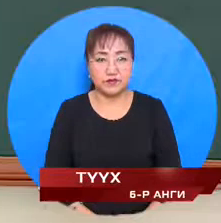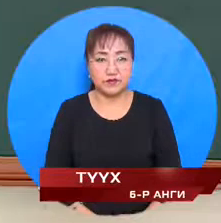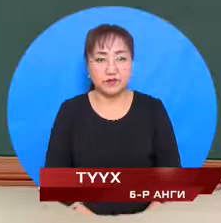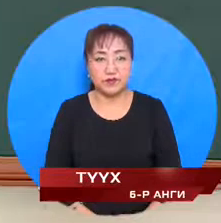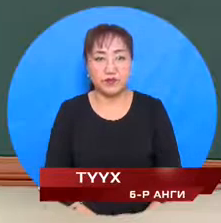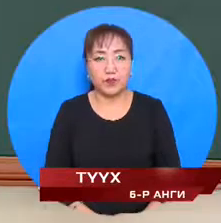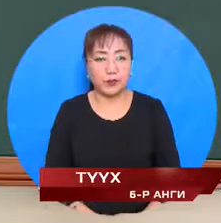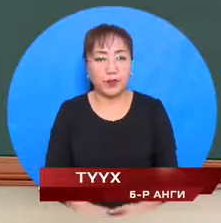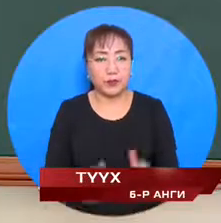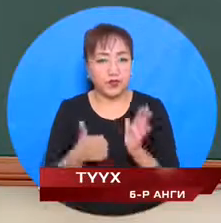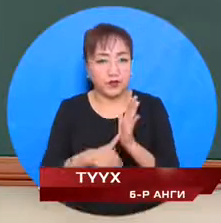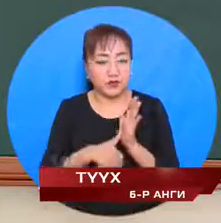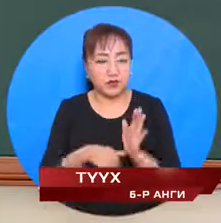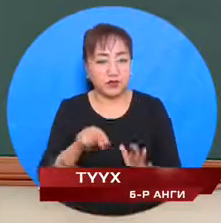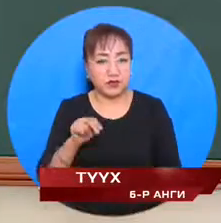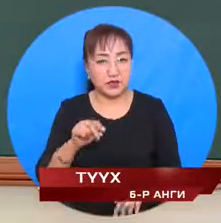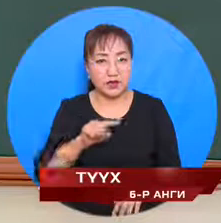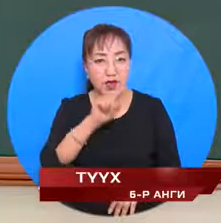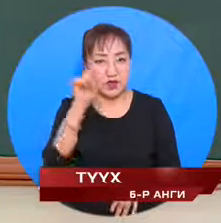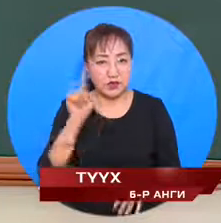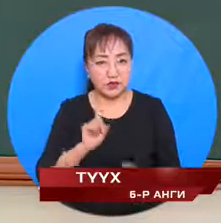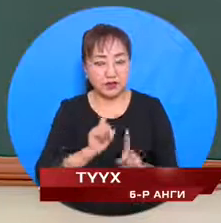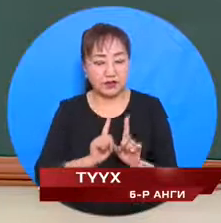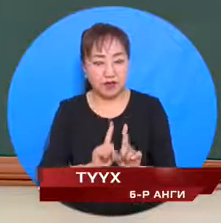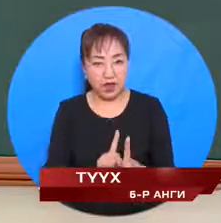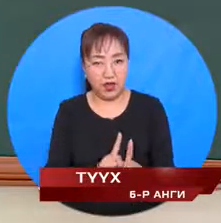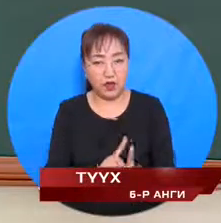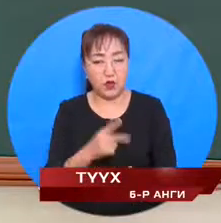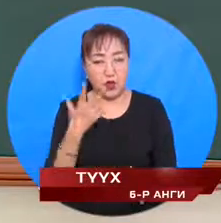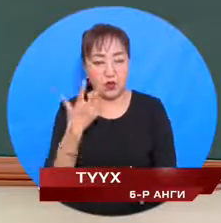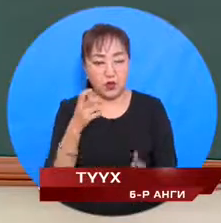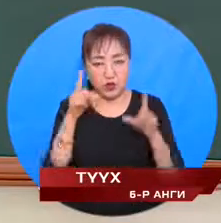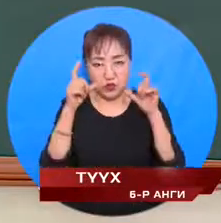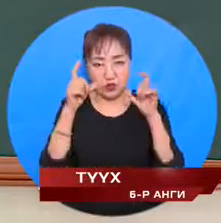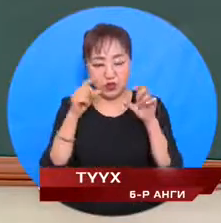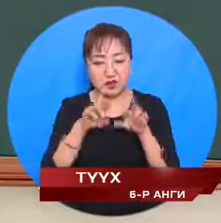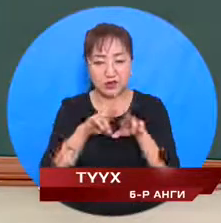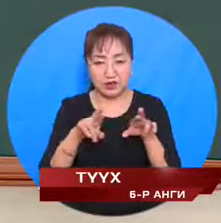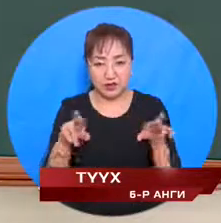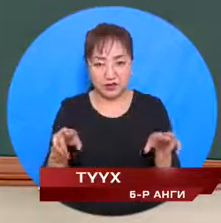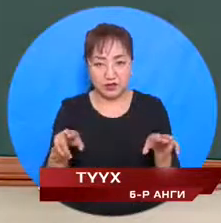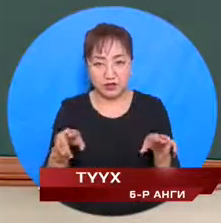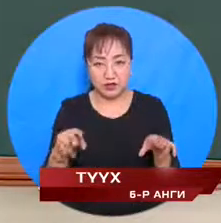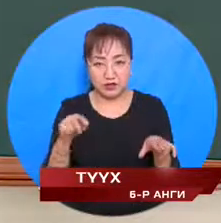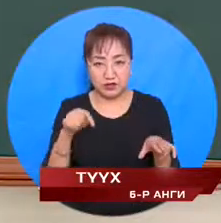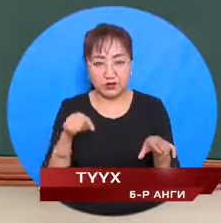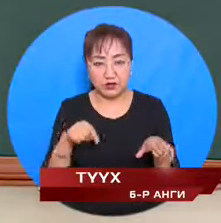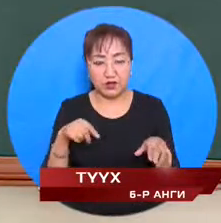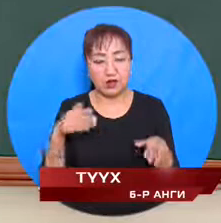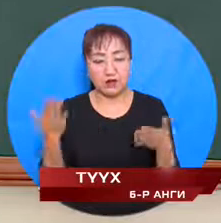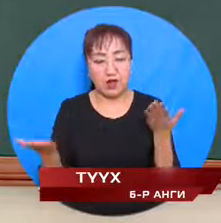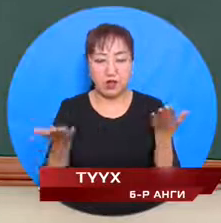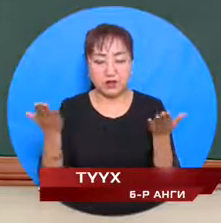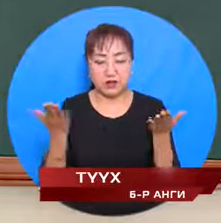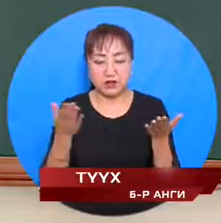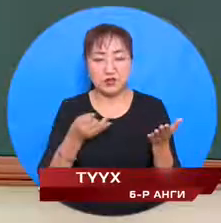За хүүхдүүд маань дэвтэр дээрээ асуултаны дагуу тухайн гурван зургийн ялгаатай зүйл буюу одоогийн Монгол Улсын газрын зүгтээ харьцуулсан байх гэж багш нь бодож